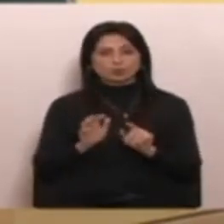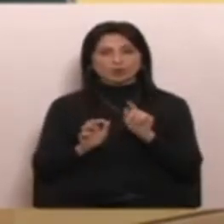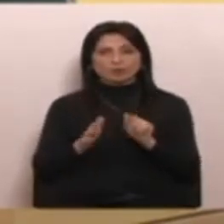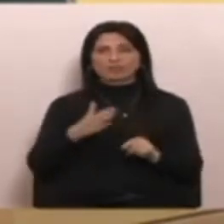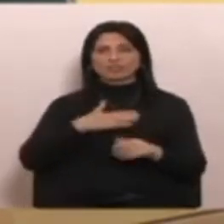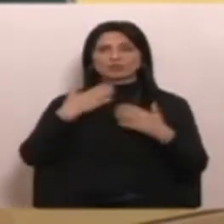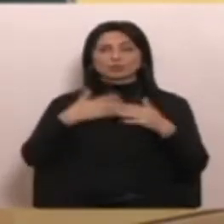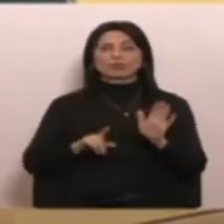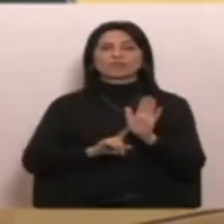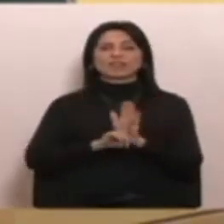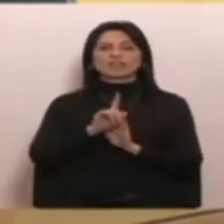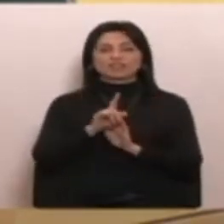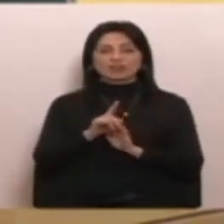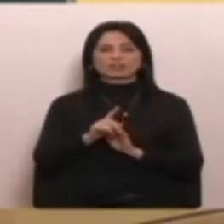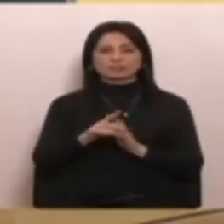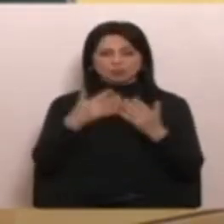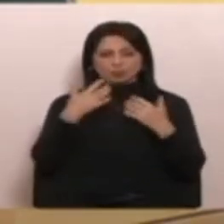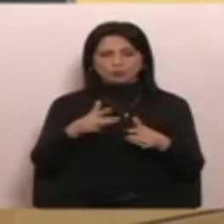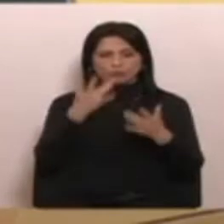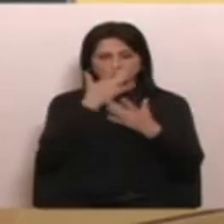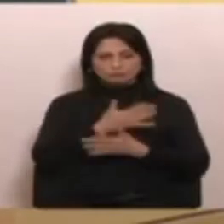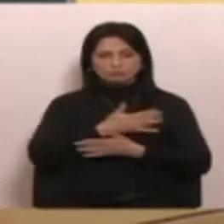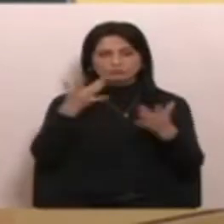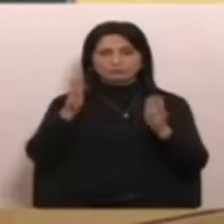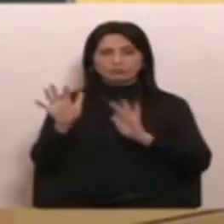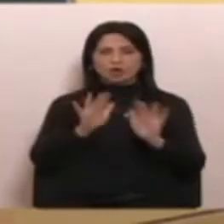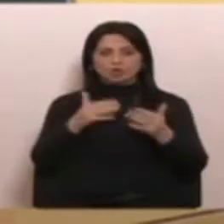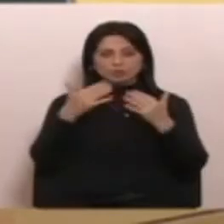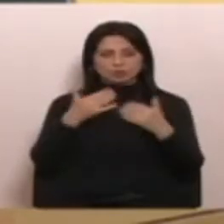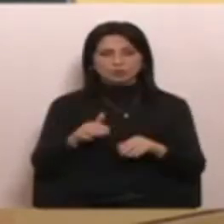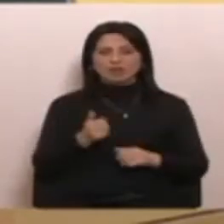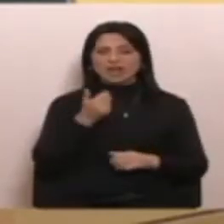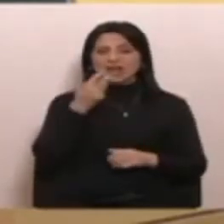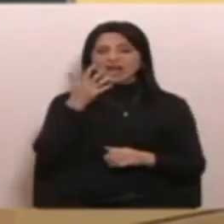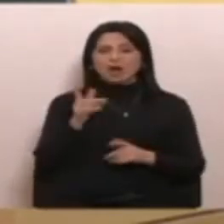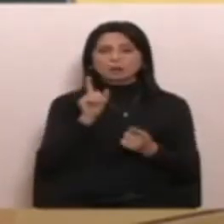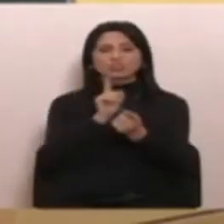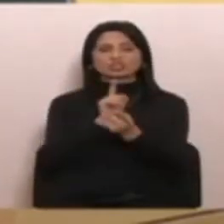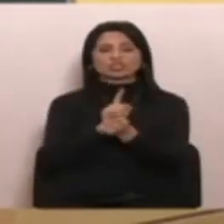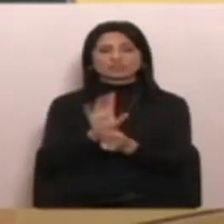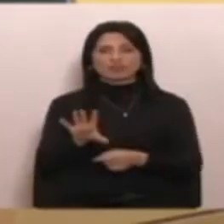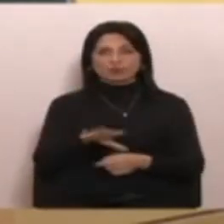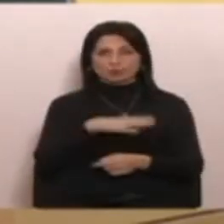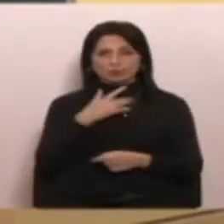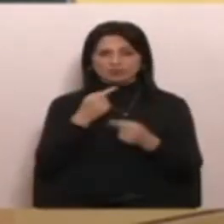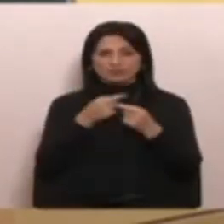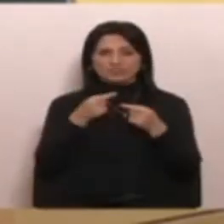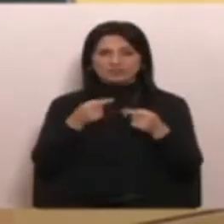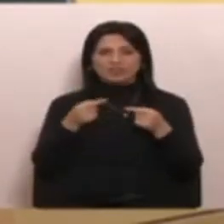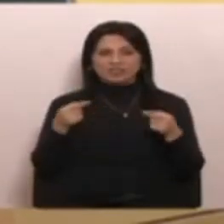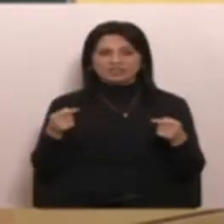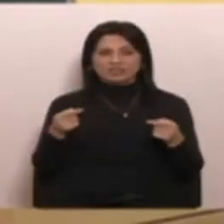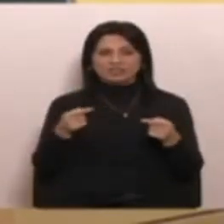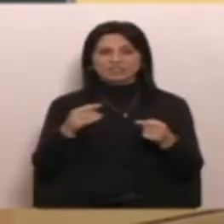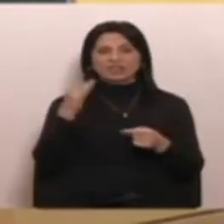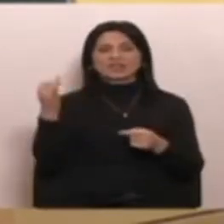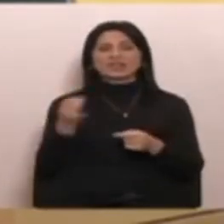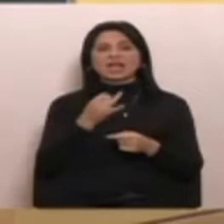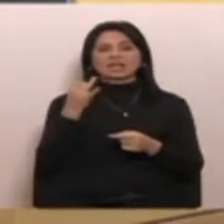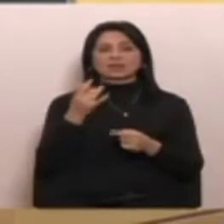უკვე დავიწყეთ საკმაოდ საჯაროდ ეს პროცესი. რამოდენიმე შეხვედრა ჰქონდა სხვადასხვა